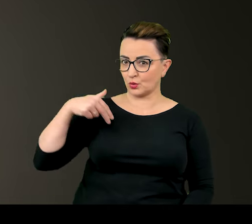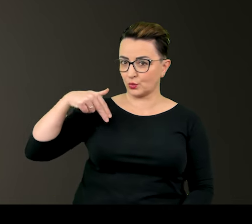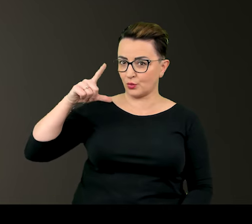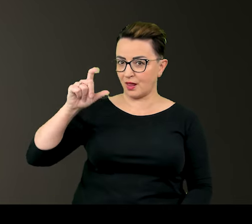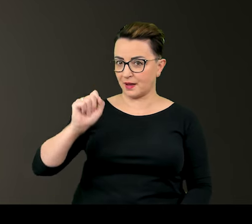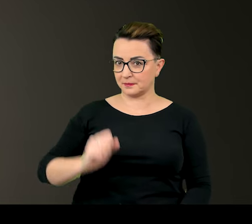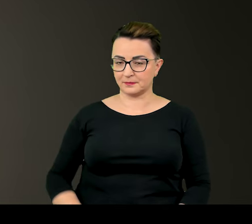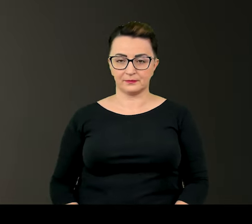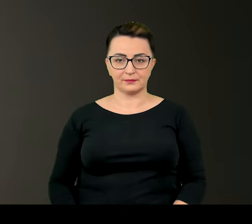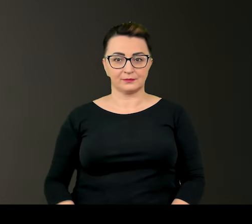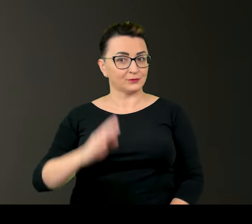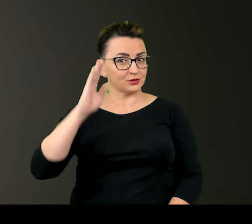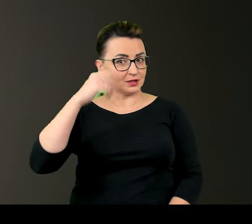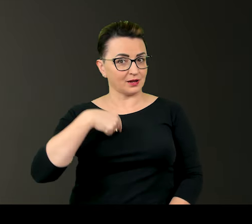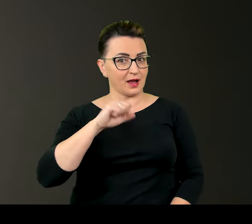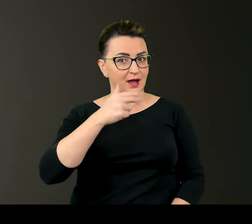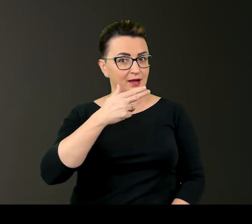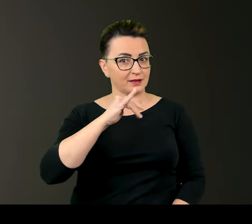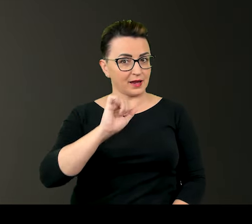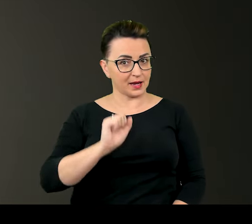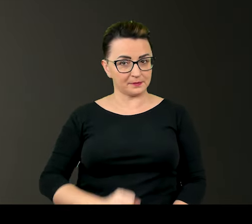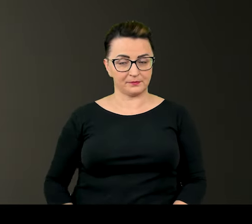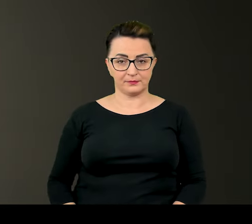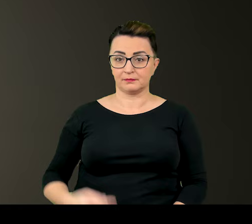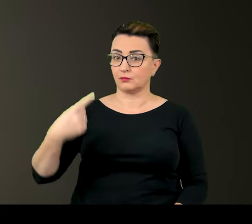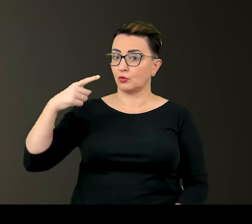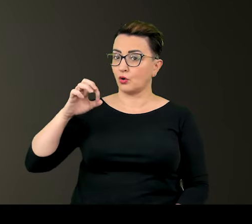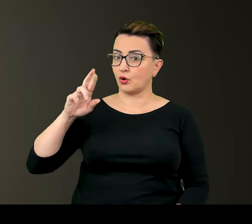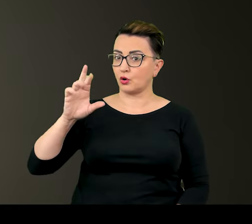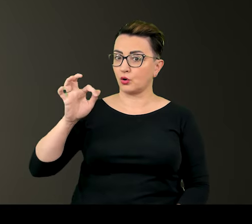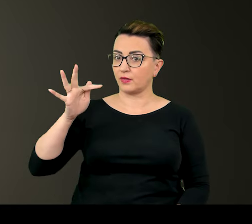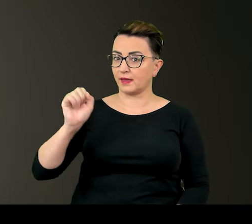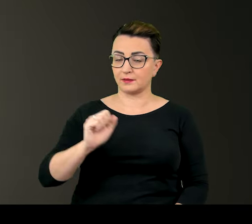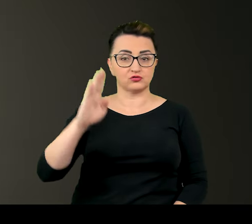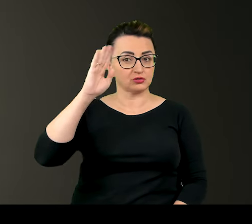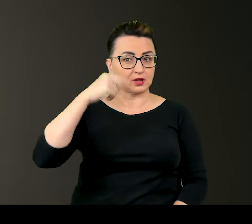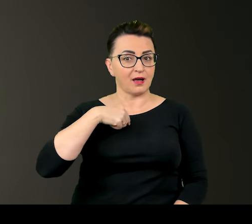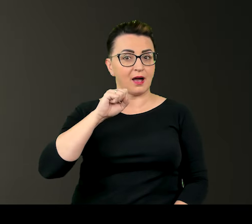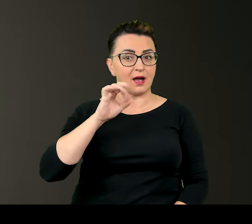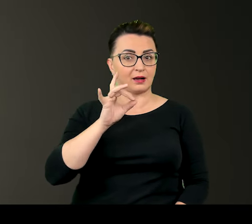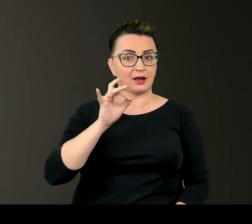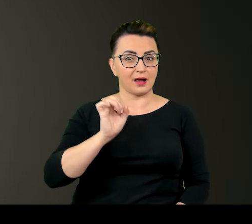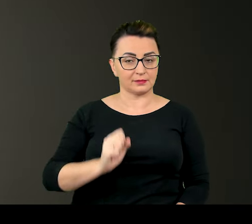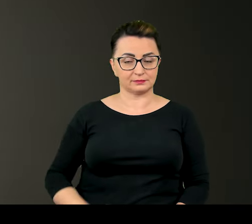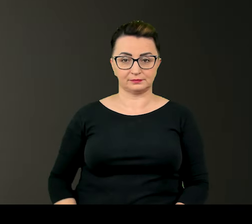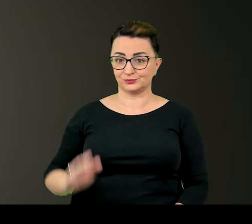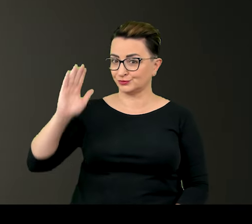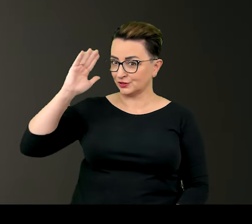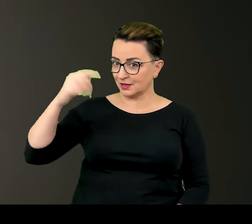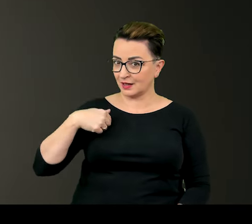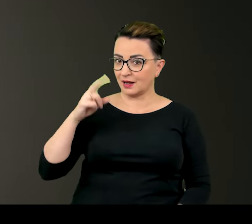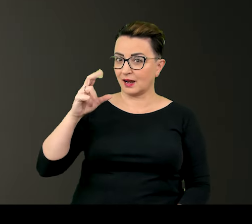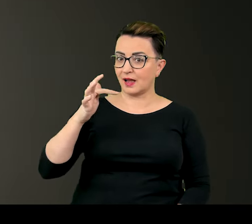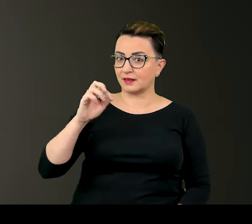Cześć, jestem Ula. Cześć, jestem Ania. Dorota. Cześć, jestem Aga.